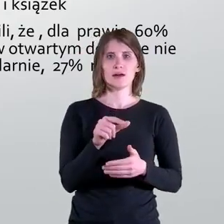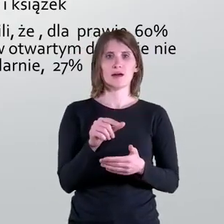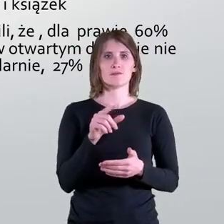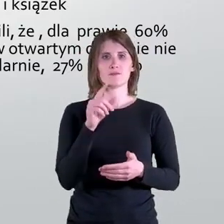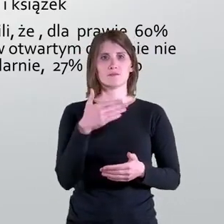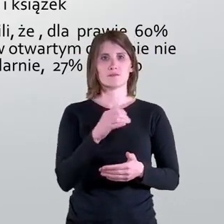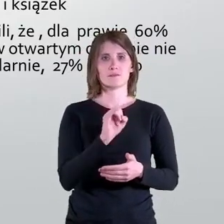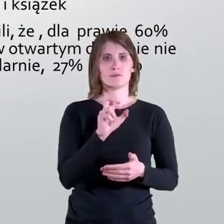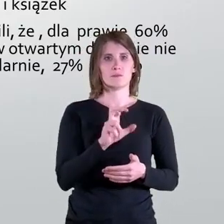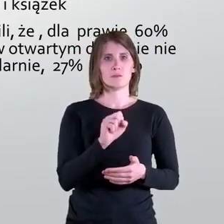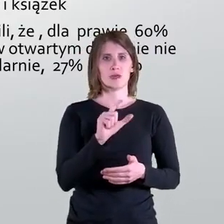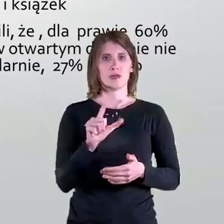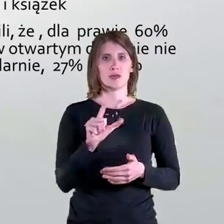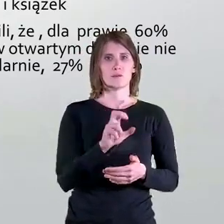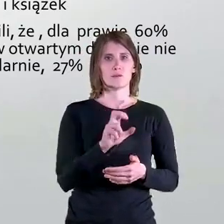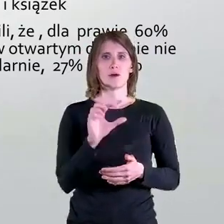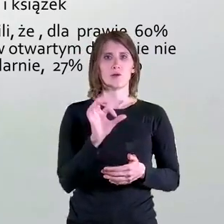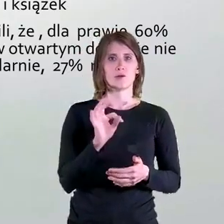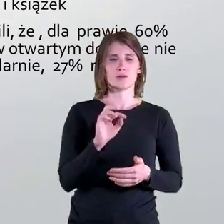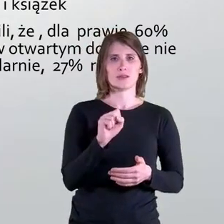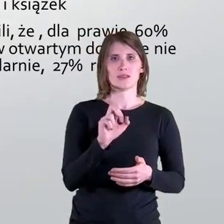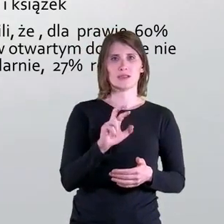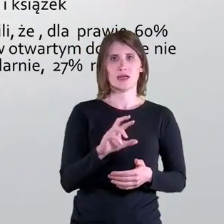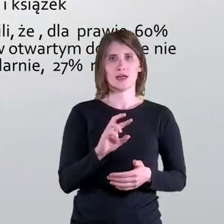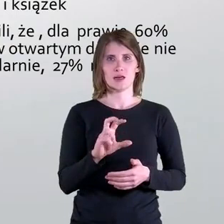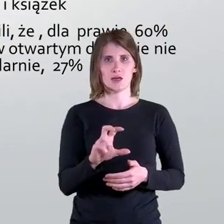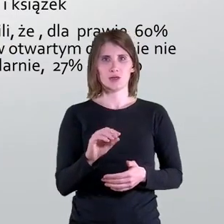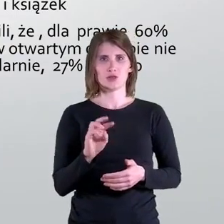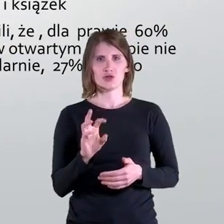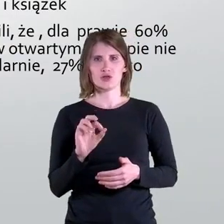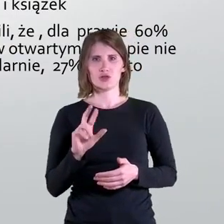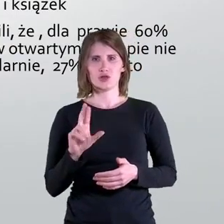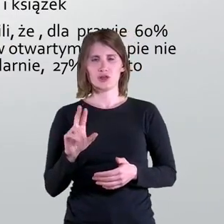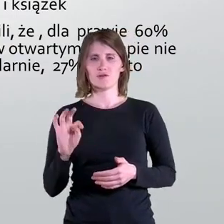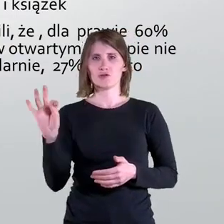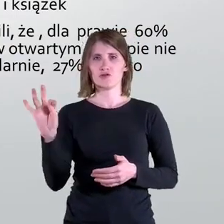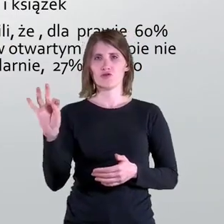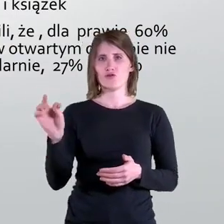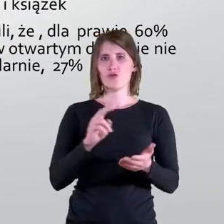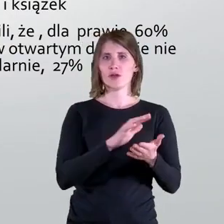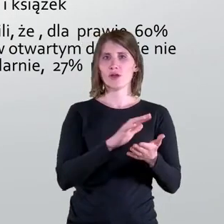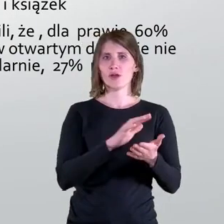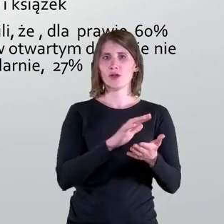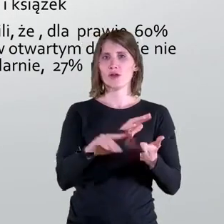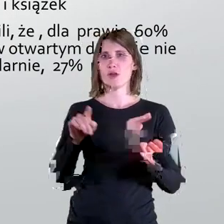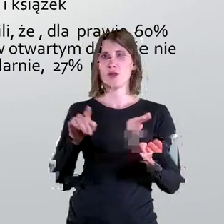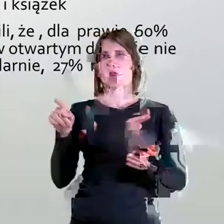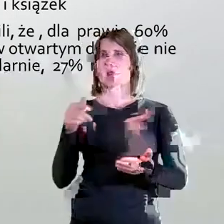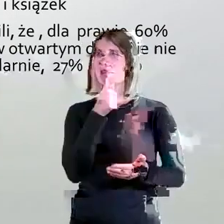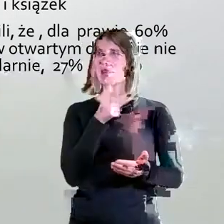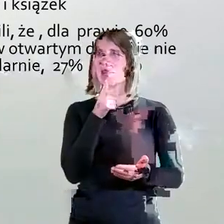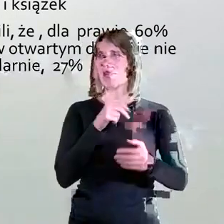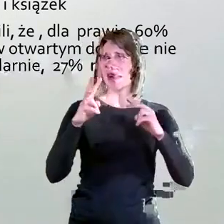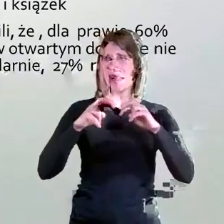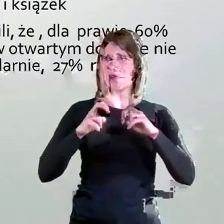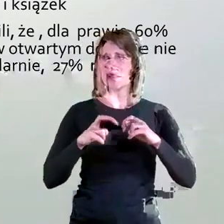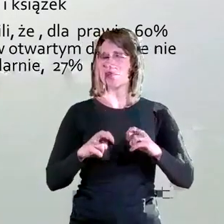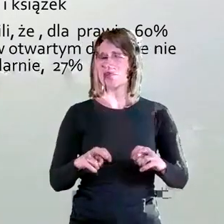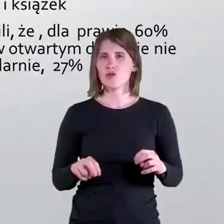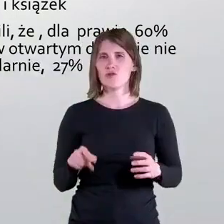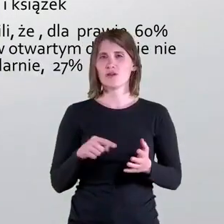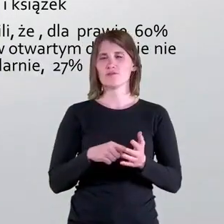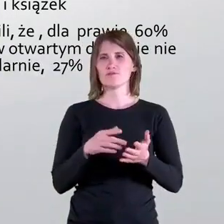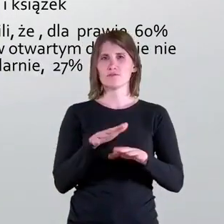angielskiej Stasiak oni w swoim artykule próbowali analizować Jak